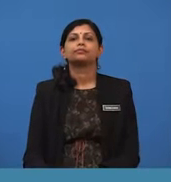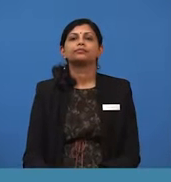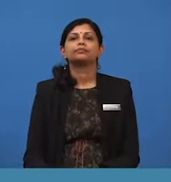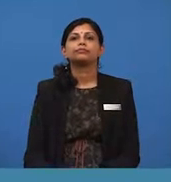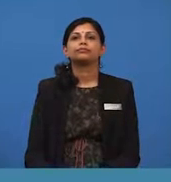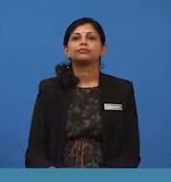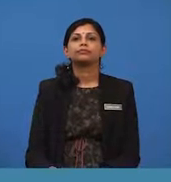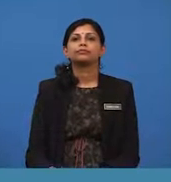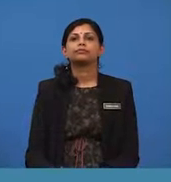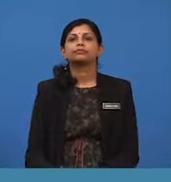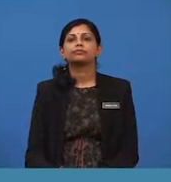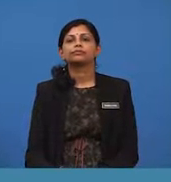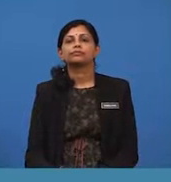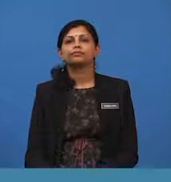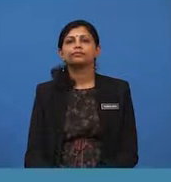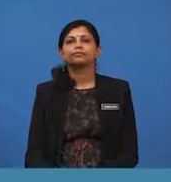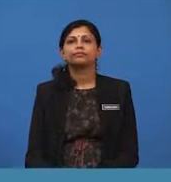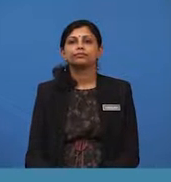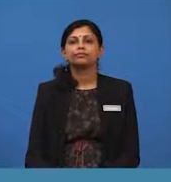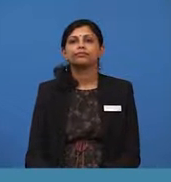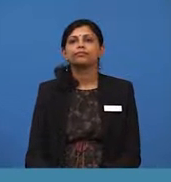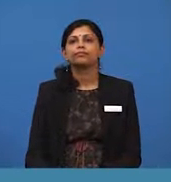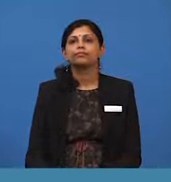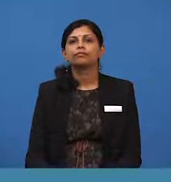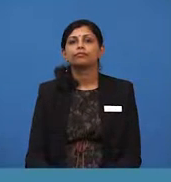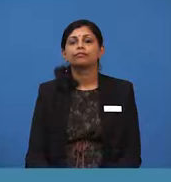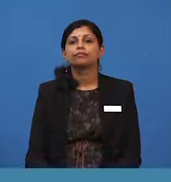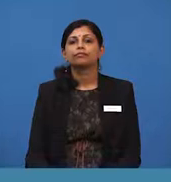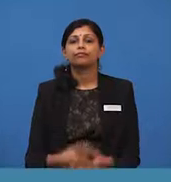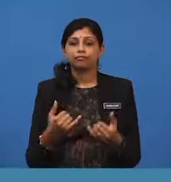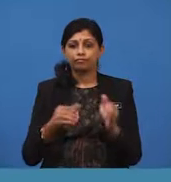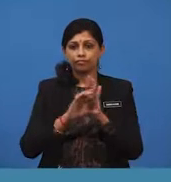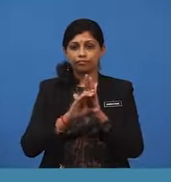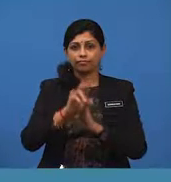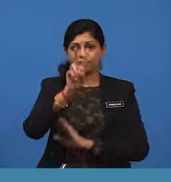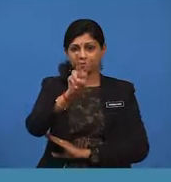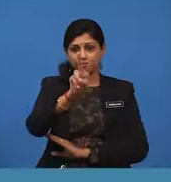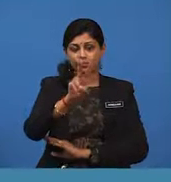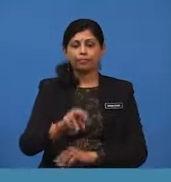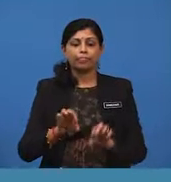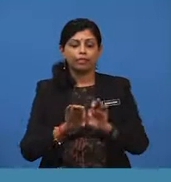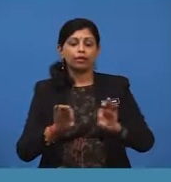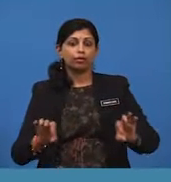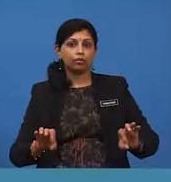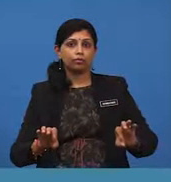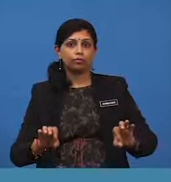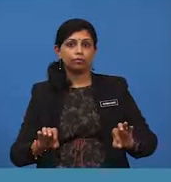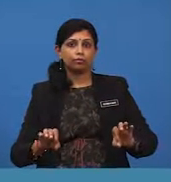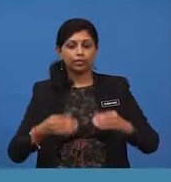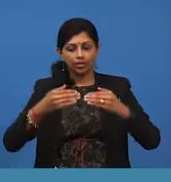Mari kita lihat contoh yang seterusnya. Jika rod kuprum digerakkan ke